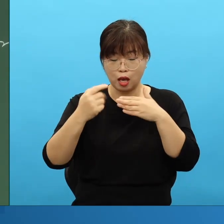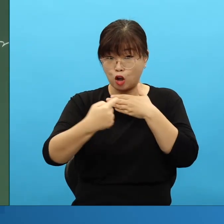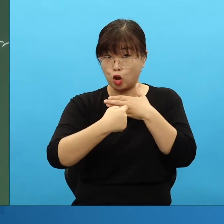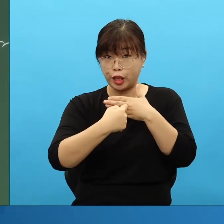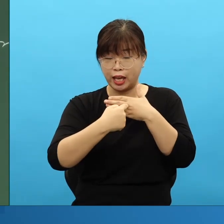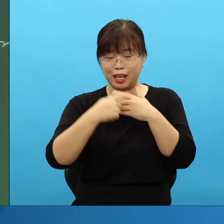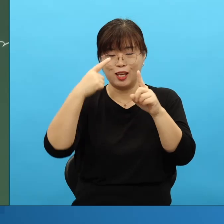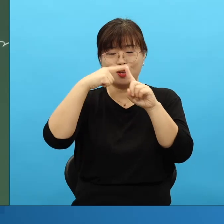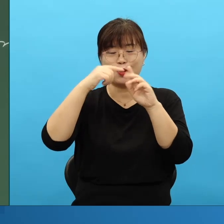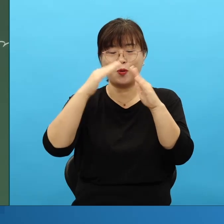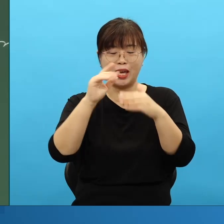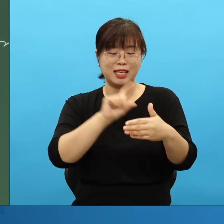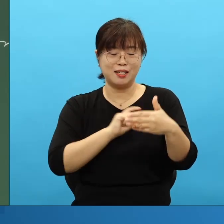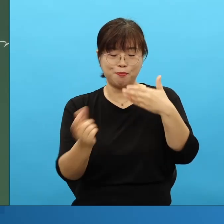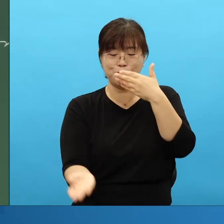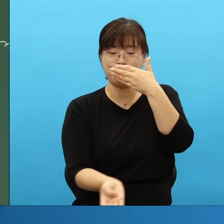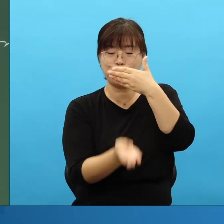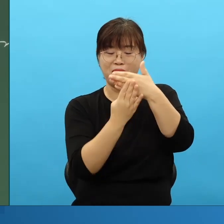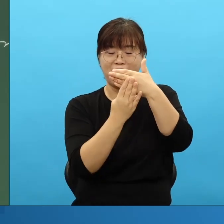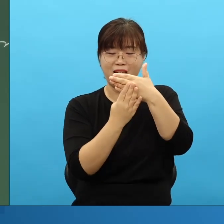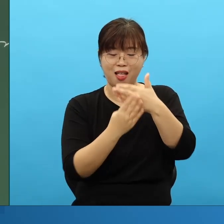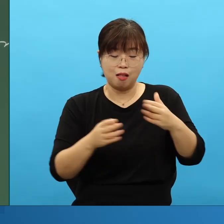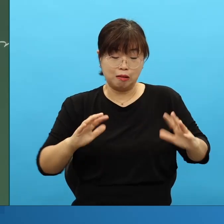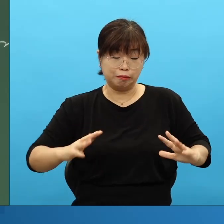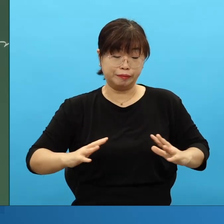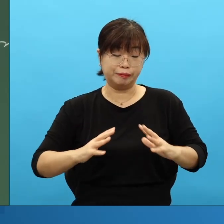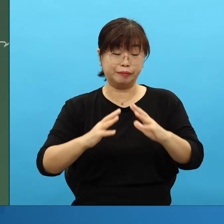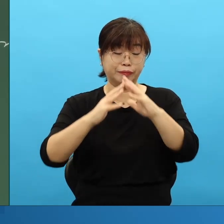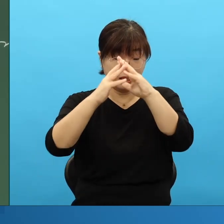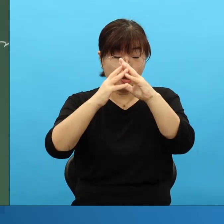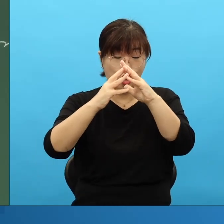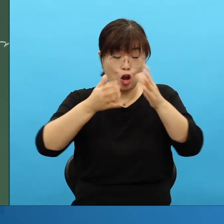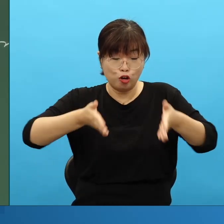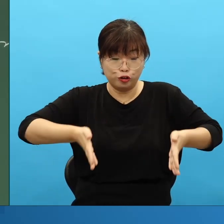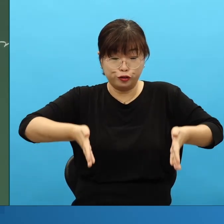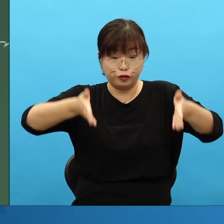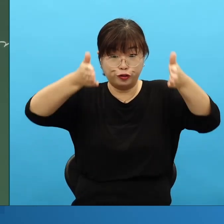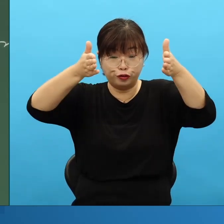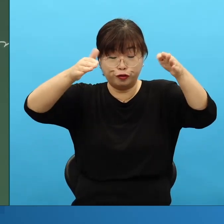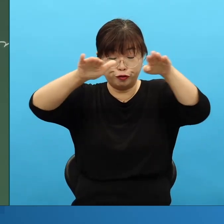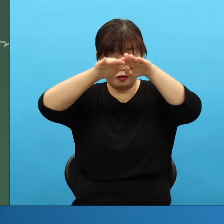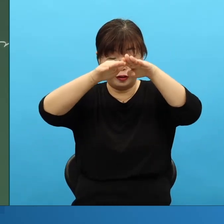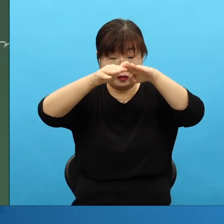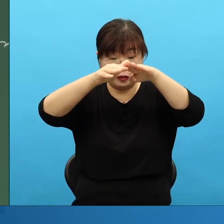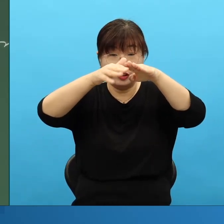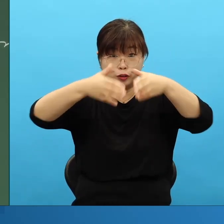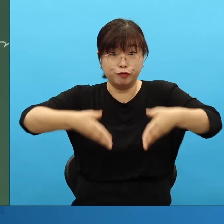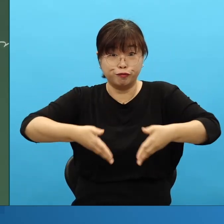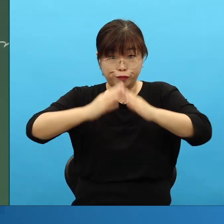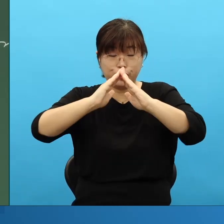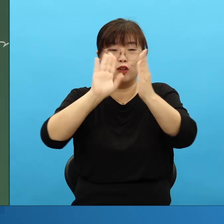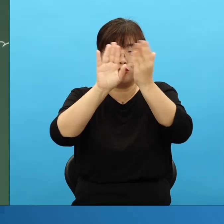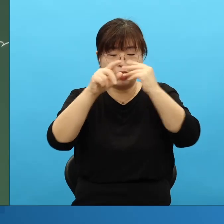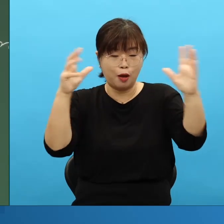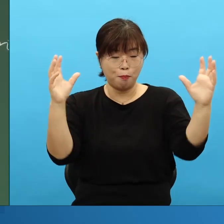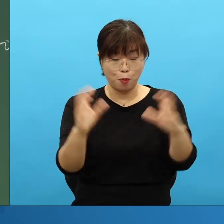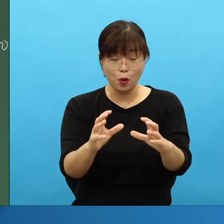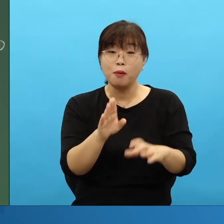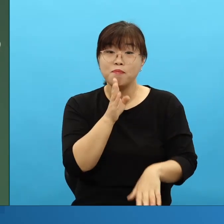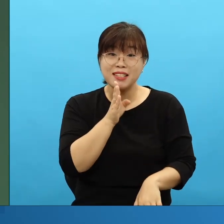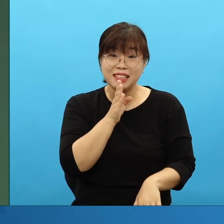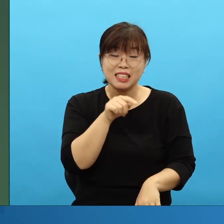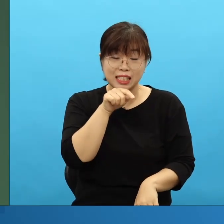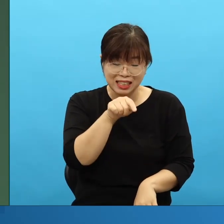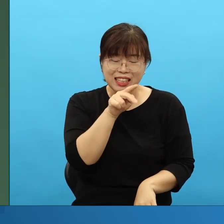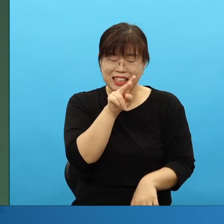성전에 여기에 보좌의 능력이 임하는 겁니다. The place where we gather, that also is a place of worship and a place, a temple